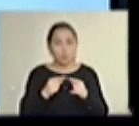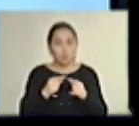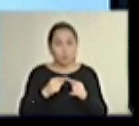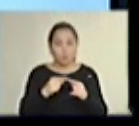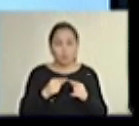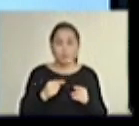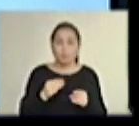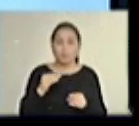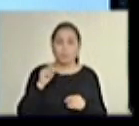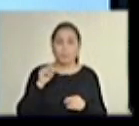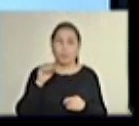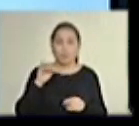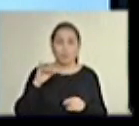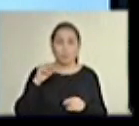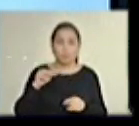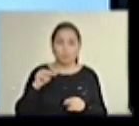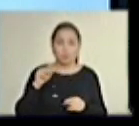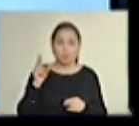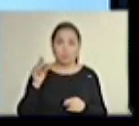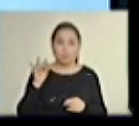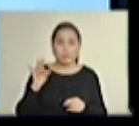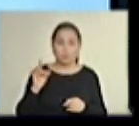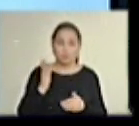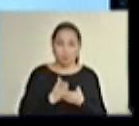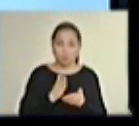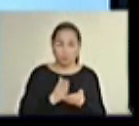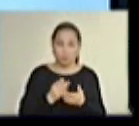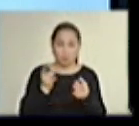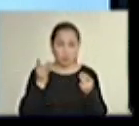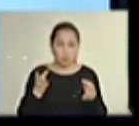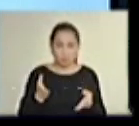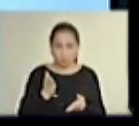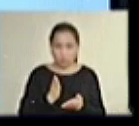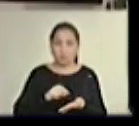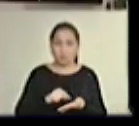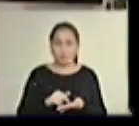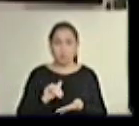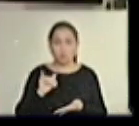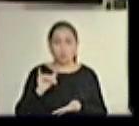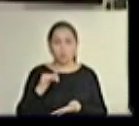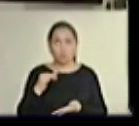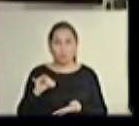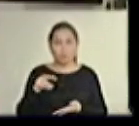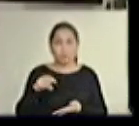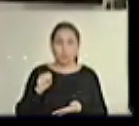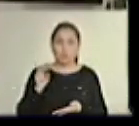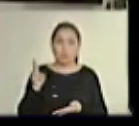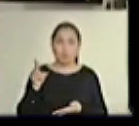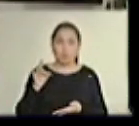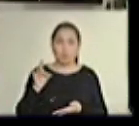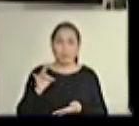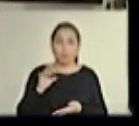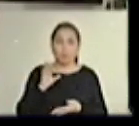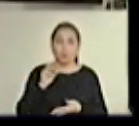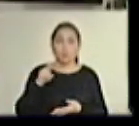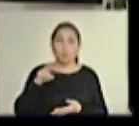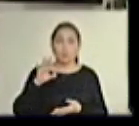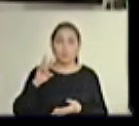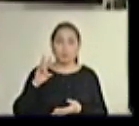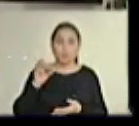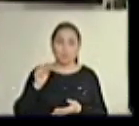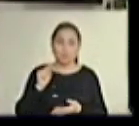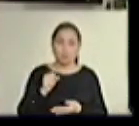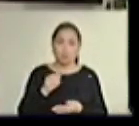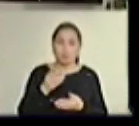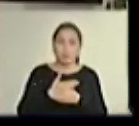bo'lsa, biz osongina ushbu vazifani bajara olar ekanmiz. Yoki bo'lmasa, pona yordamida